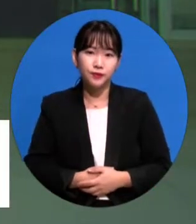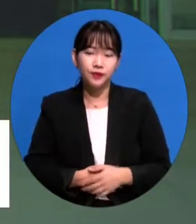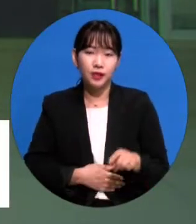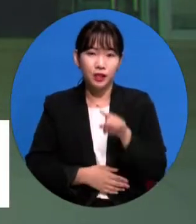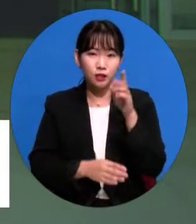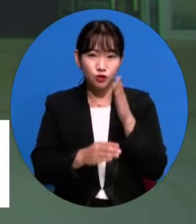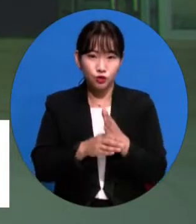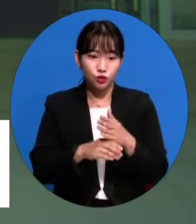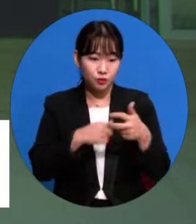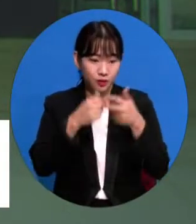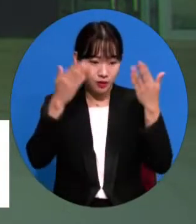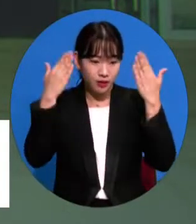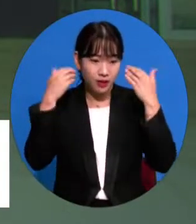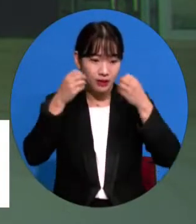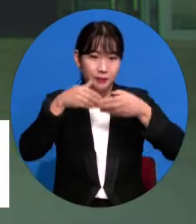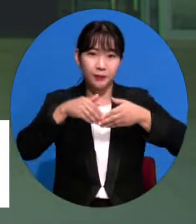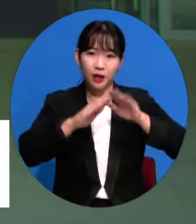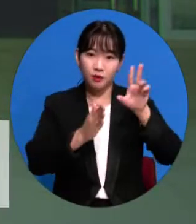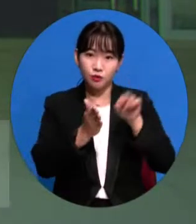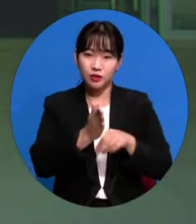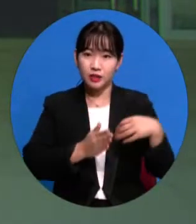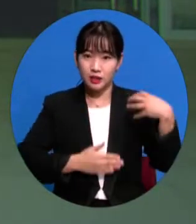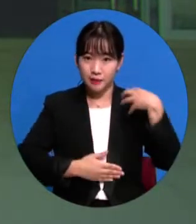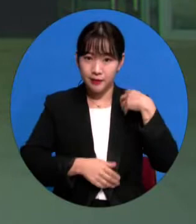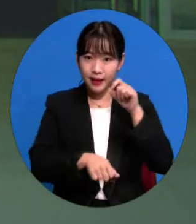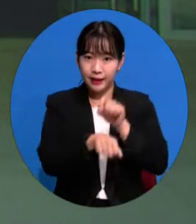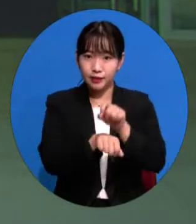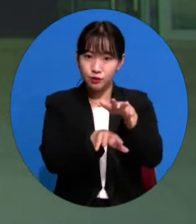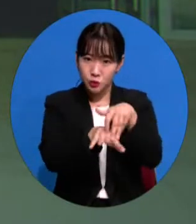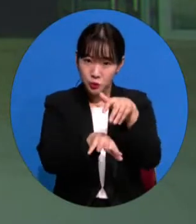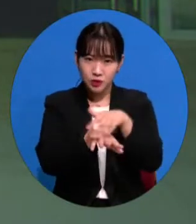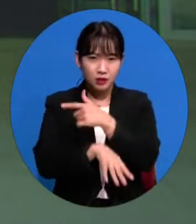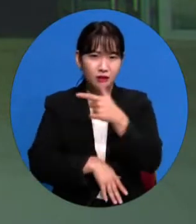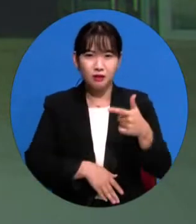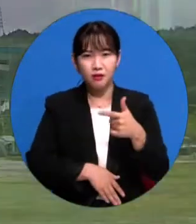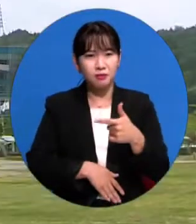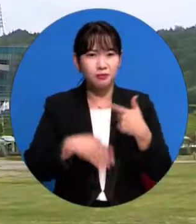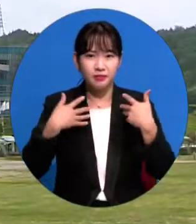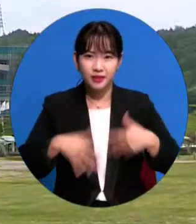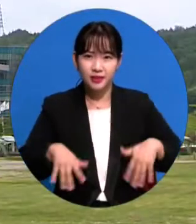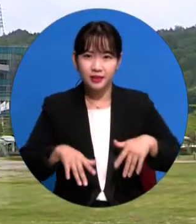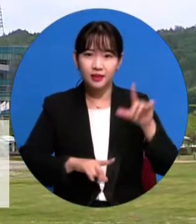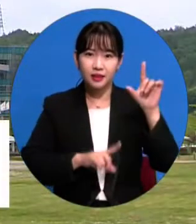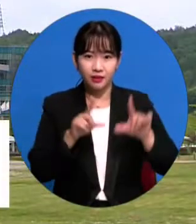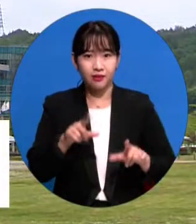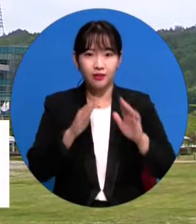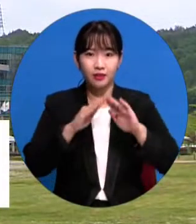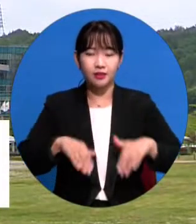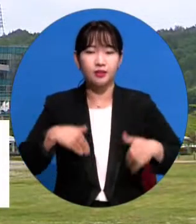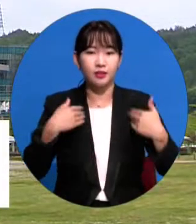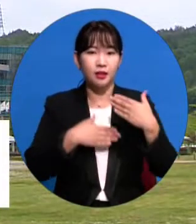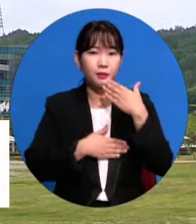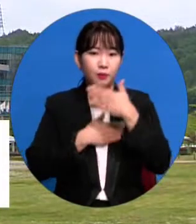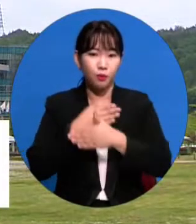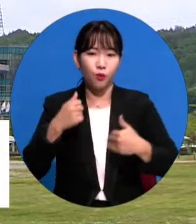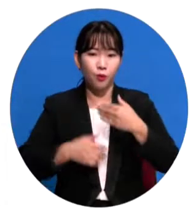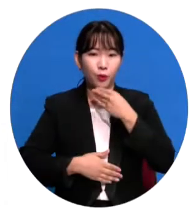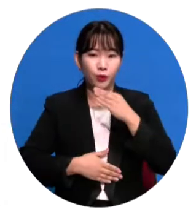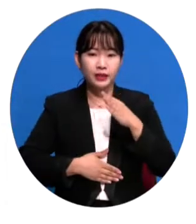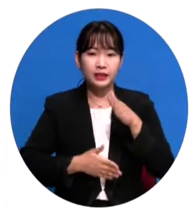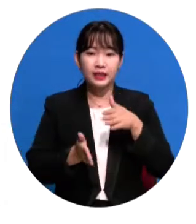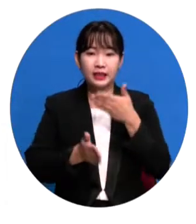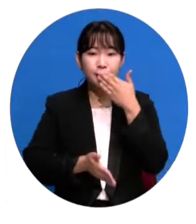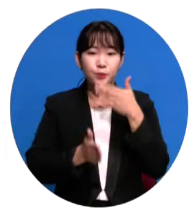이런 가운데 의과대 신설 문제를 다루는 행정조직의 취약한 실정입니다 전라남도 보건 복지 국 10분